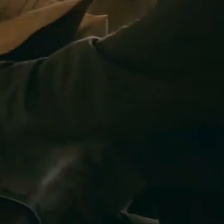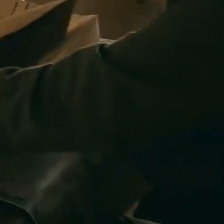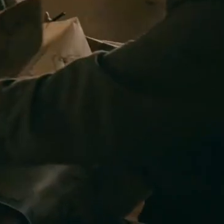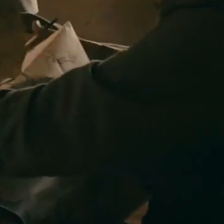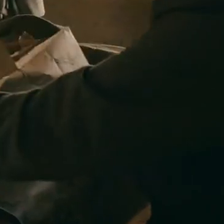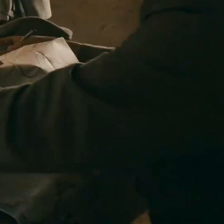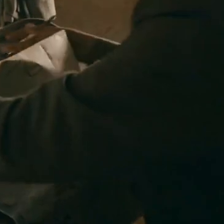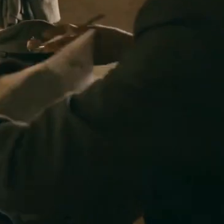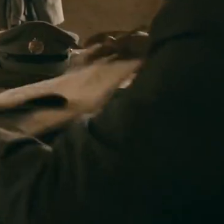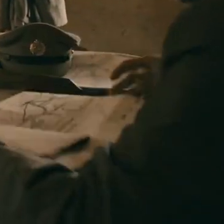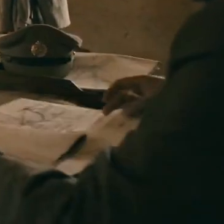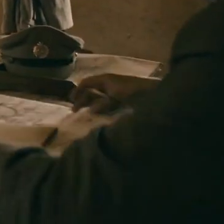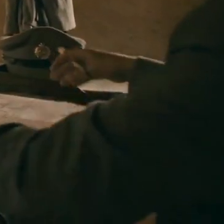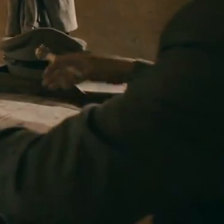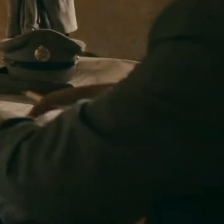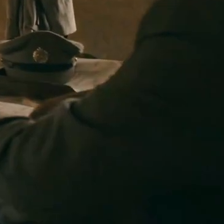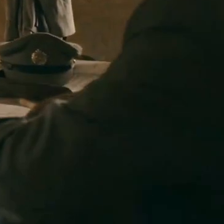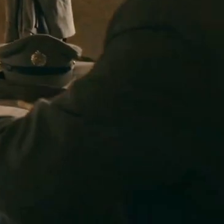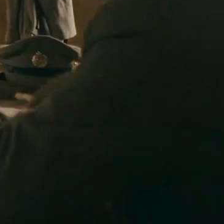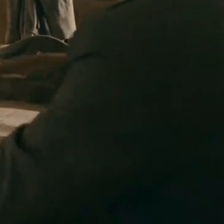haritayla uğraşırken Robert geldi.